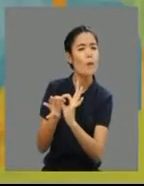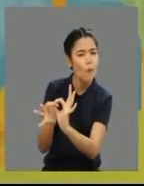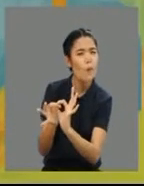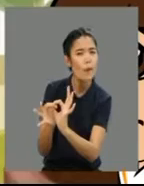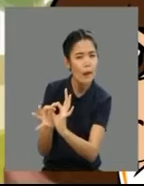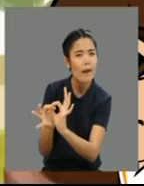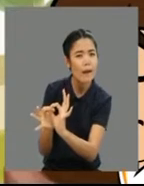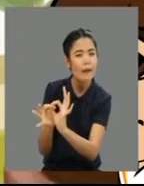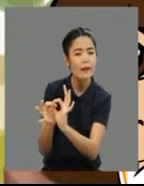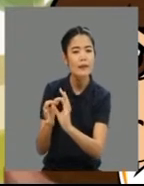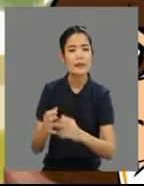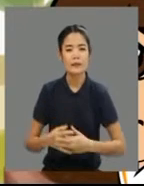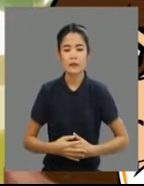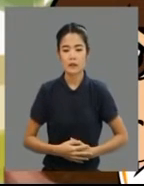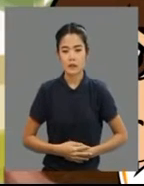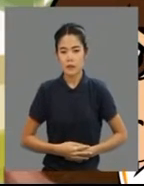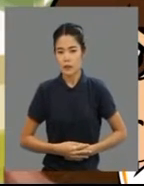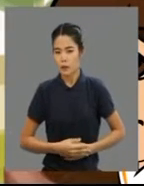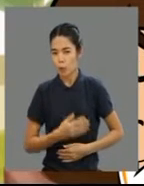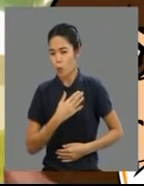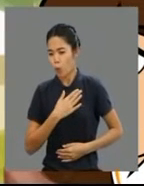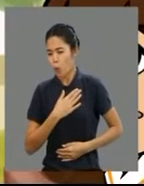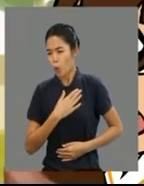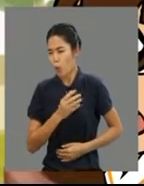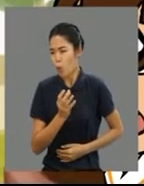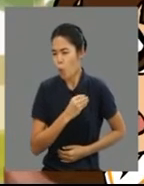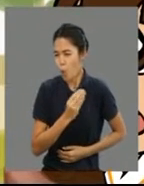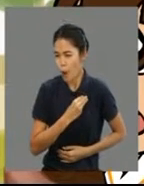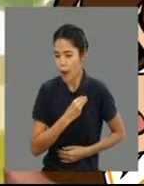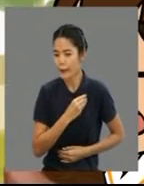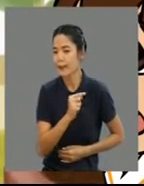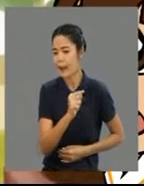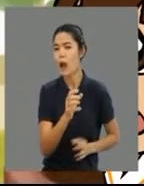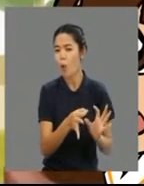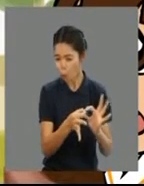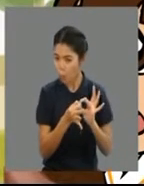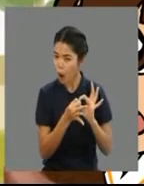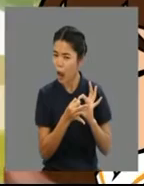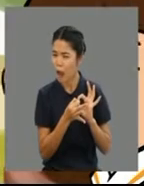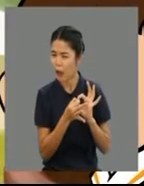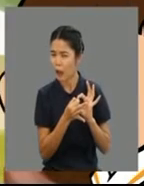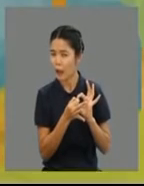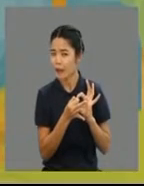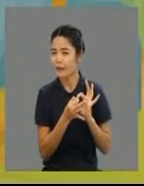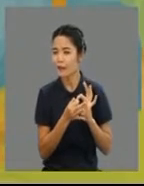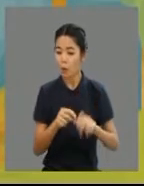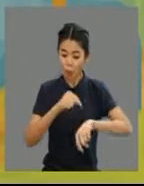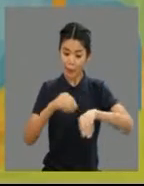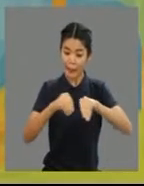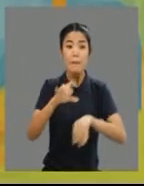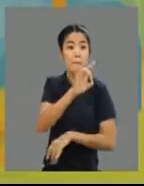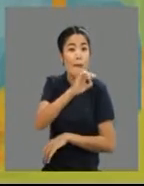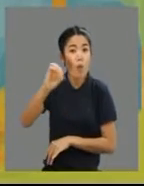พี่เลยนะ ทำเอากลัวขนาดนี้เนี่ยนะความหวังดีของพี่ อะจะ8โมง